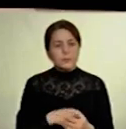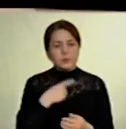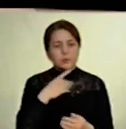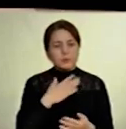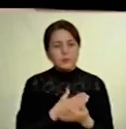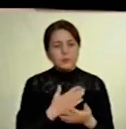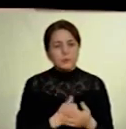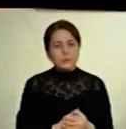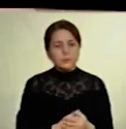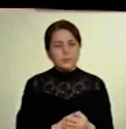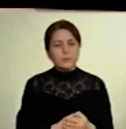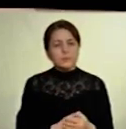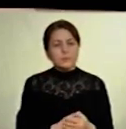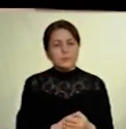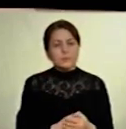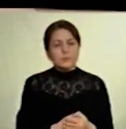deyilmoqda. Ya'ni